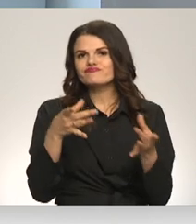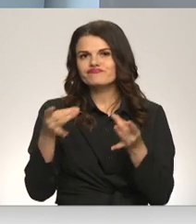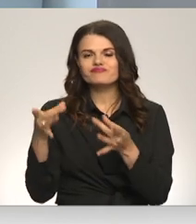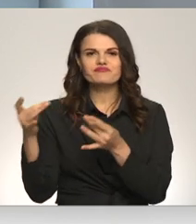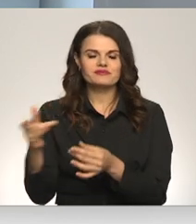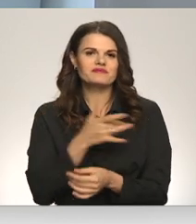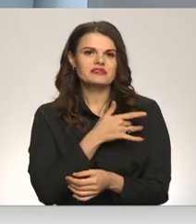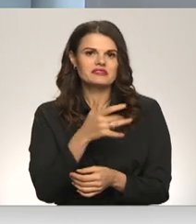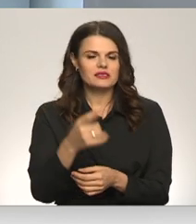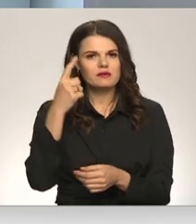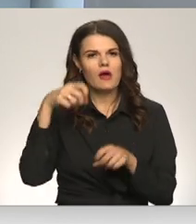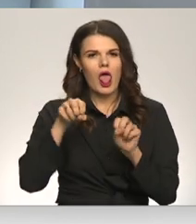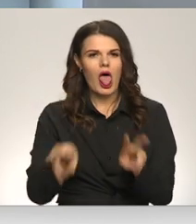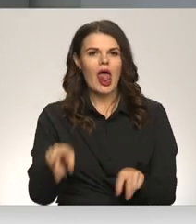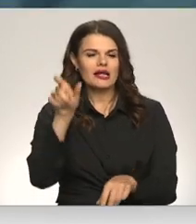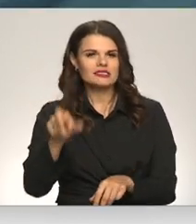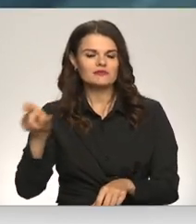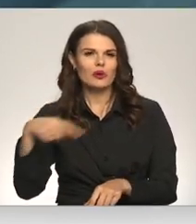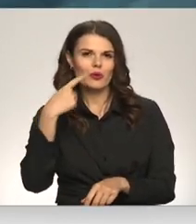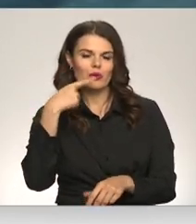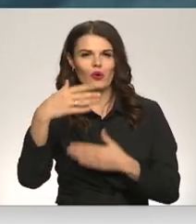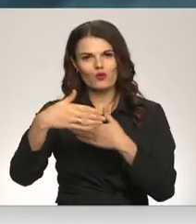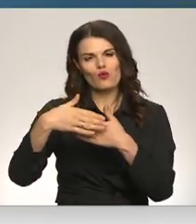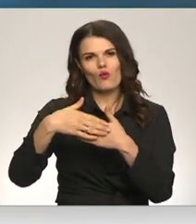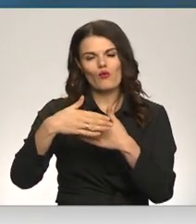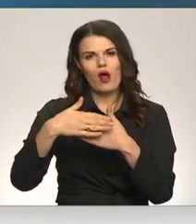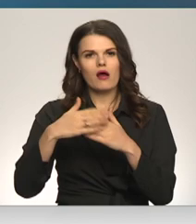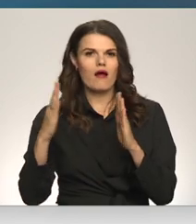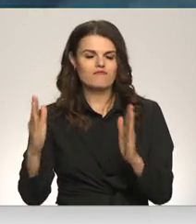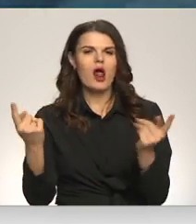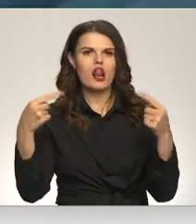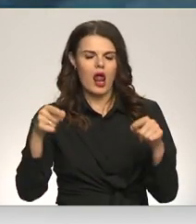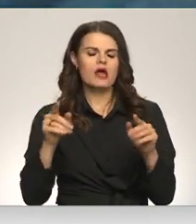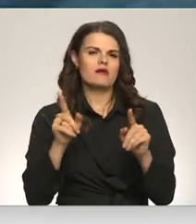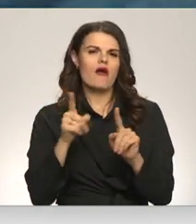visticamāk eksperti prognozē, tuvākā vēl būs augsta.